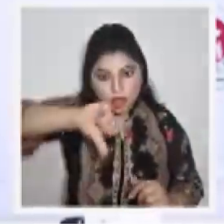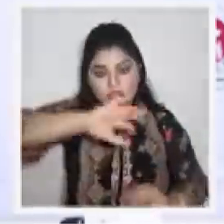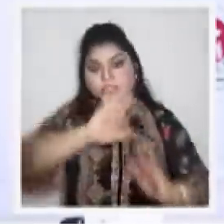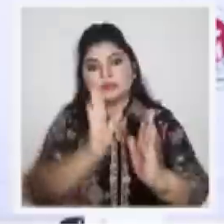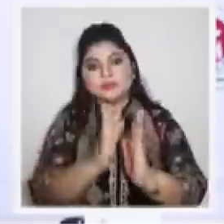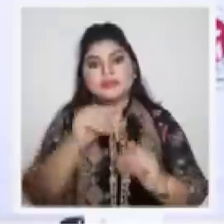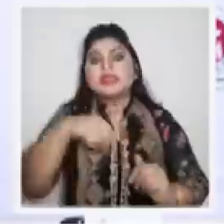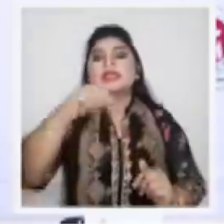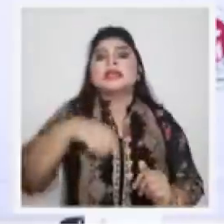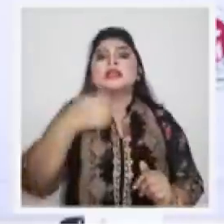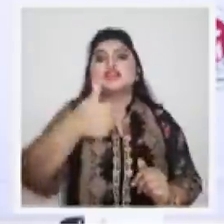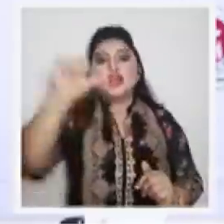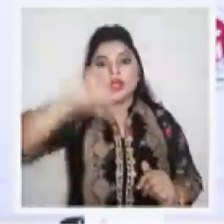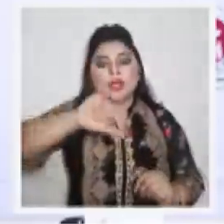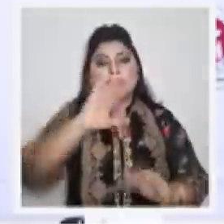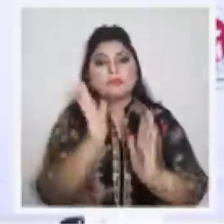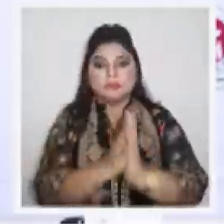যেটা